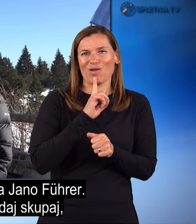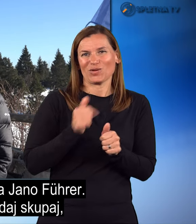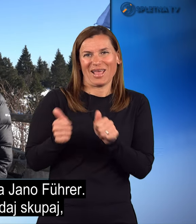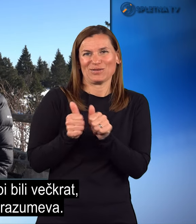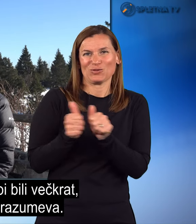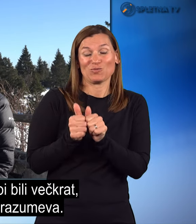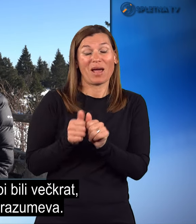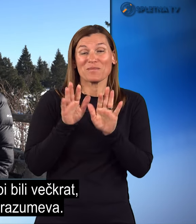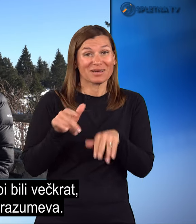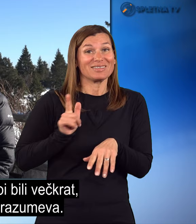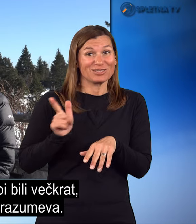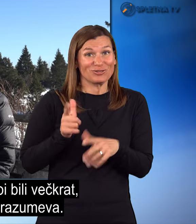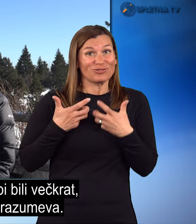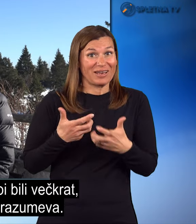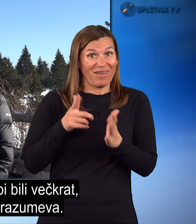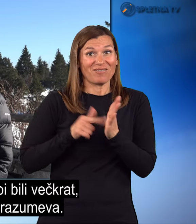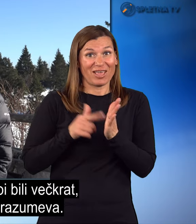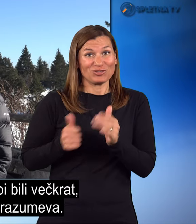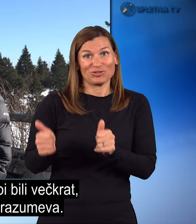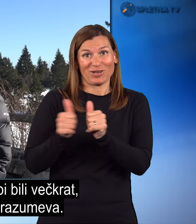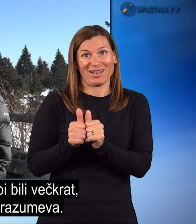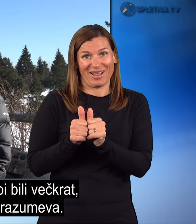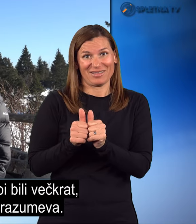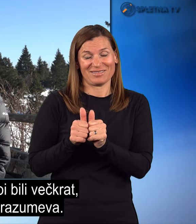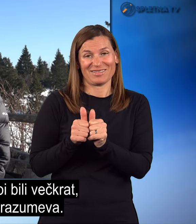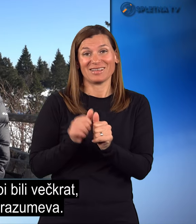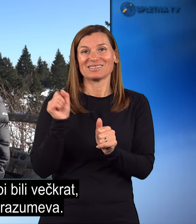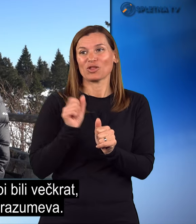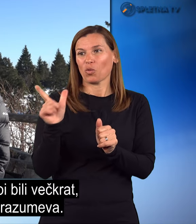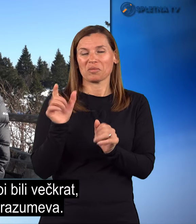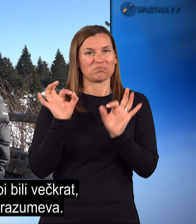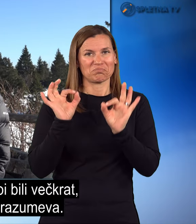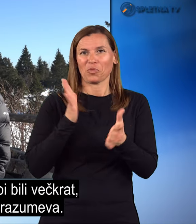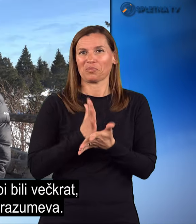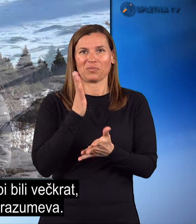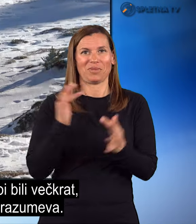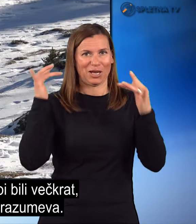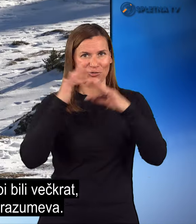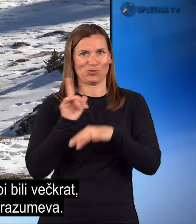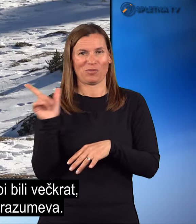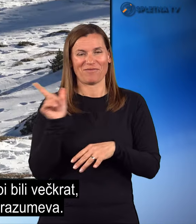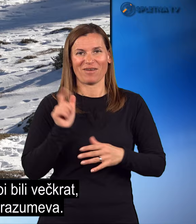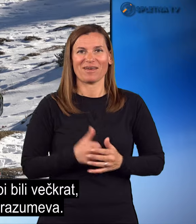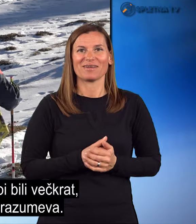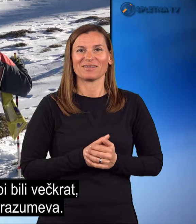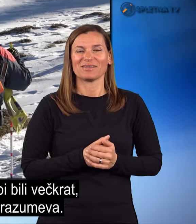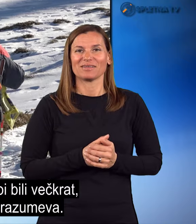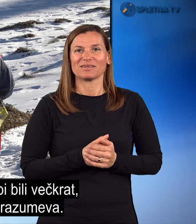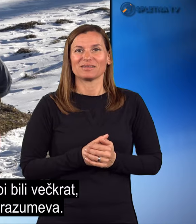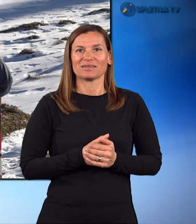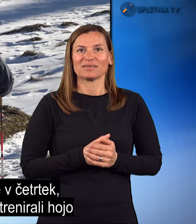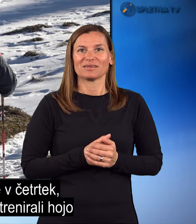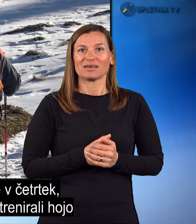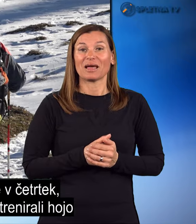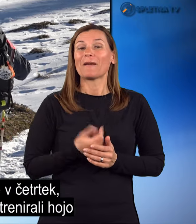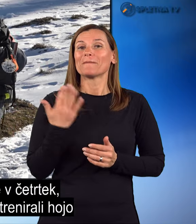skupaj, ampak si želiva, da bi bili večkrat, zato, ker se zelo dobro razumeva.